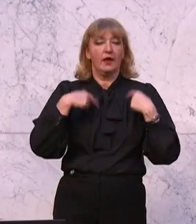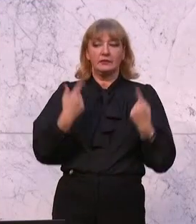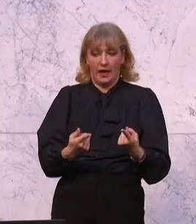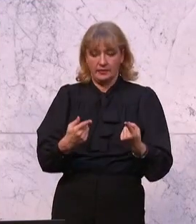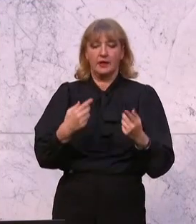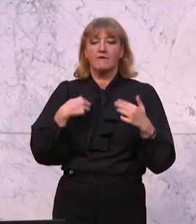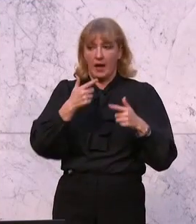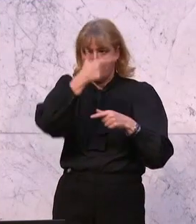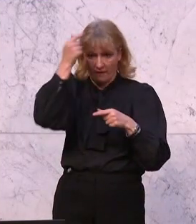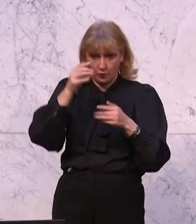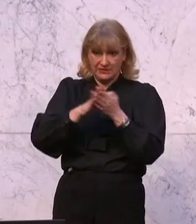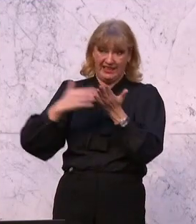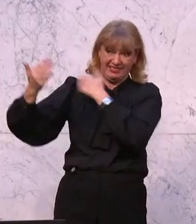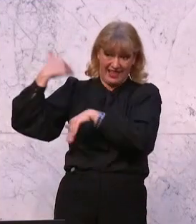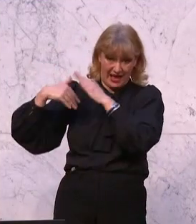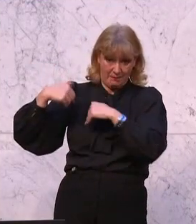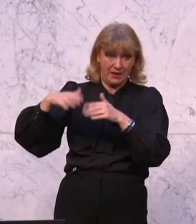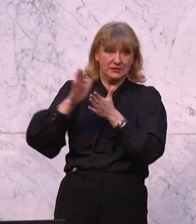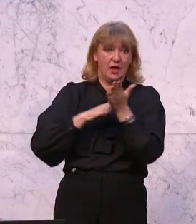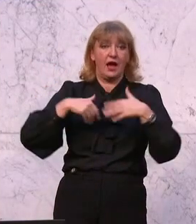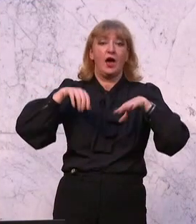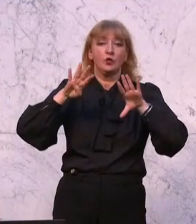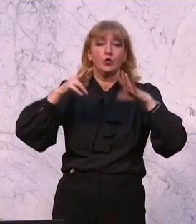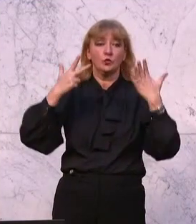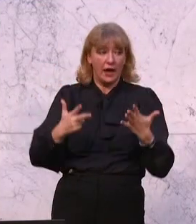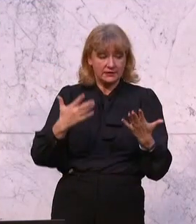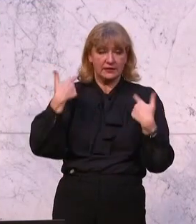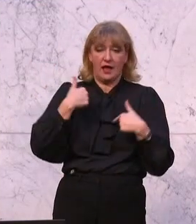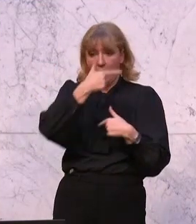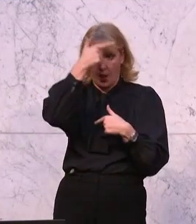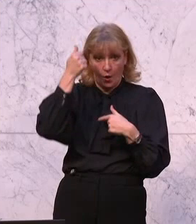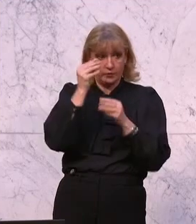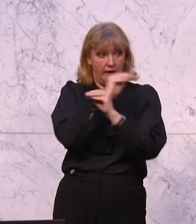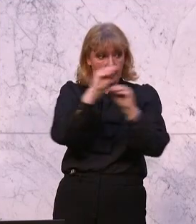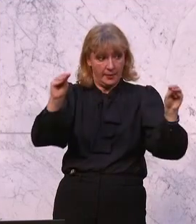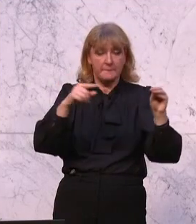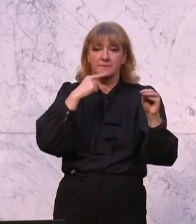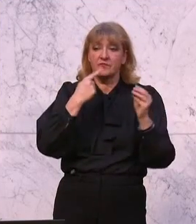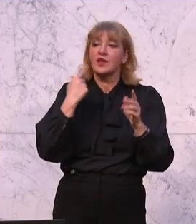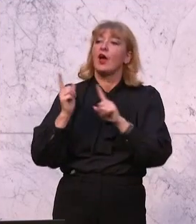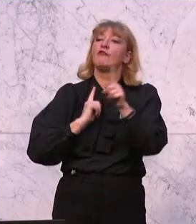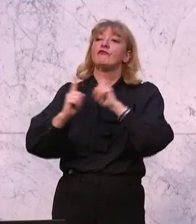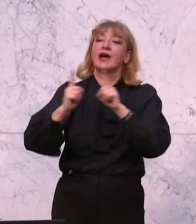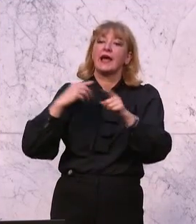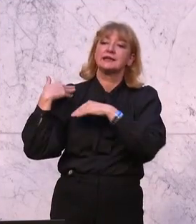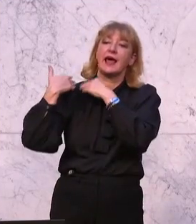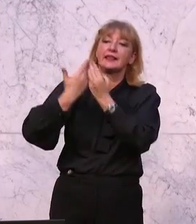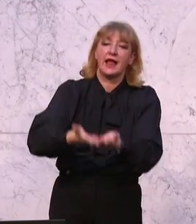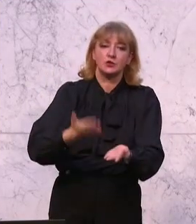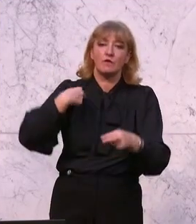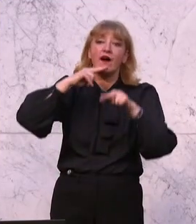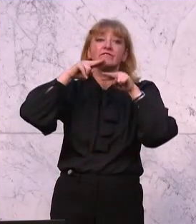man die Bevölkerung seit dem Jahr 1989, hat man der Bevölkerung eine Verkehrsentlastung